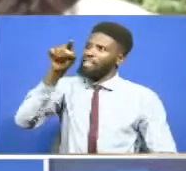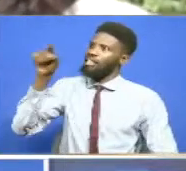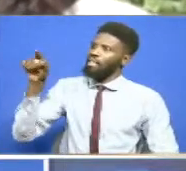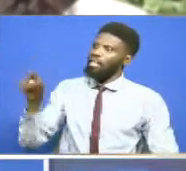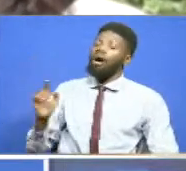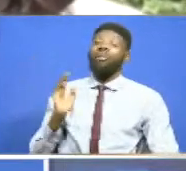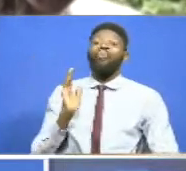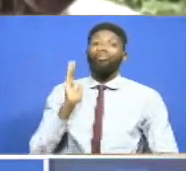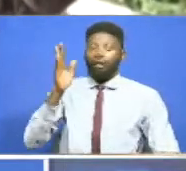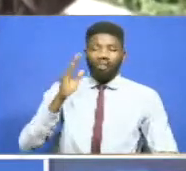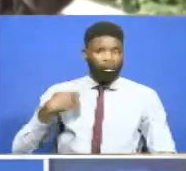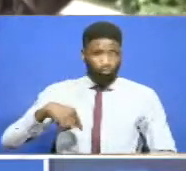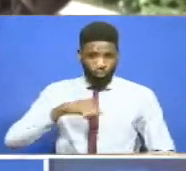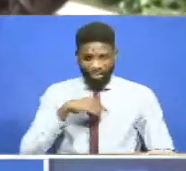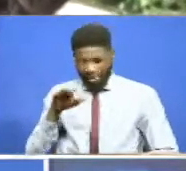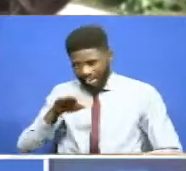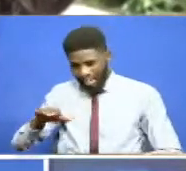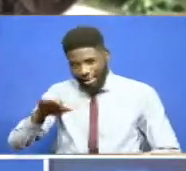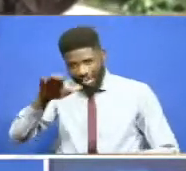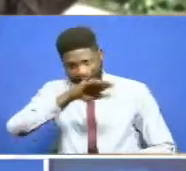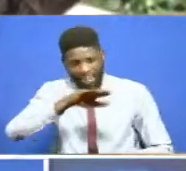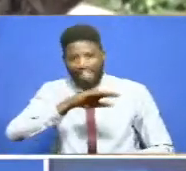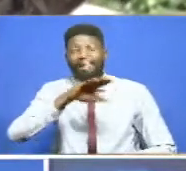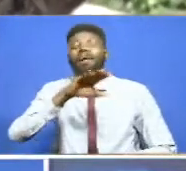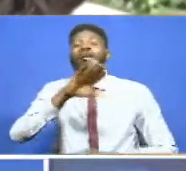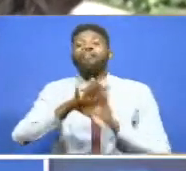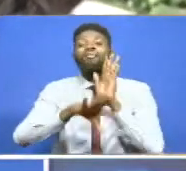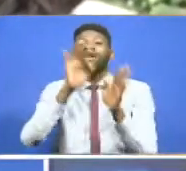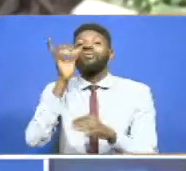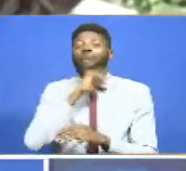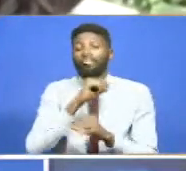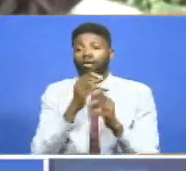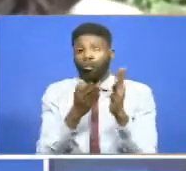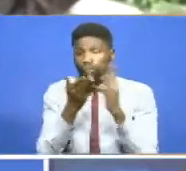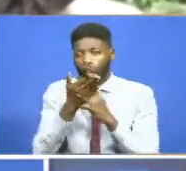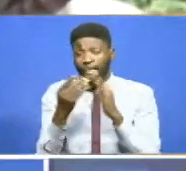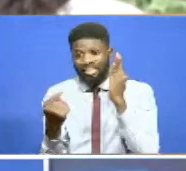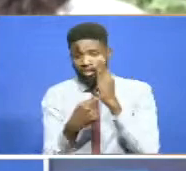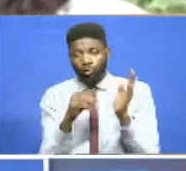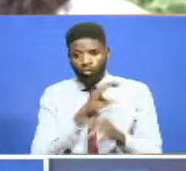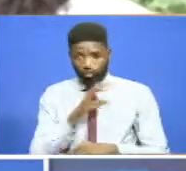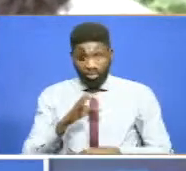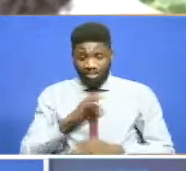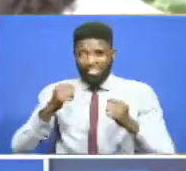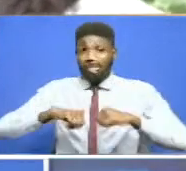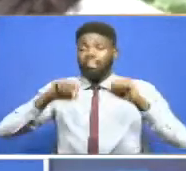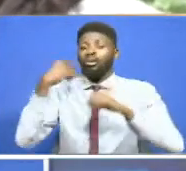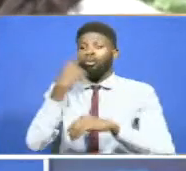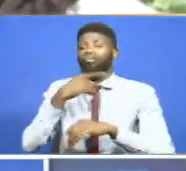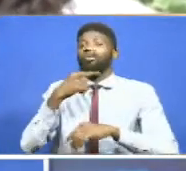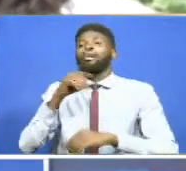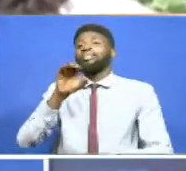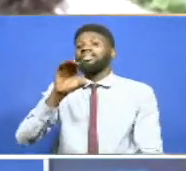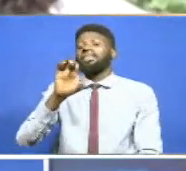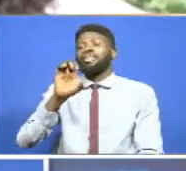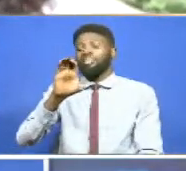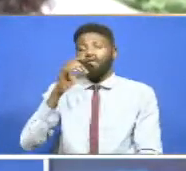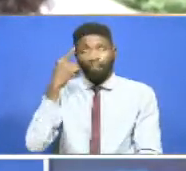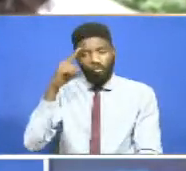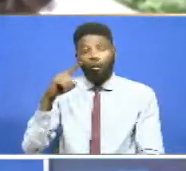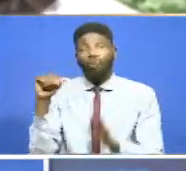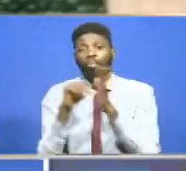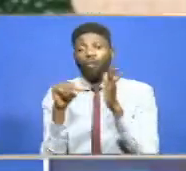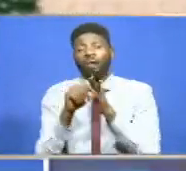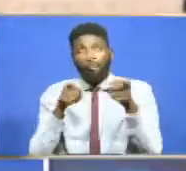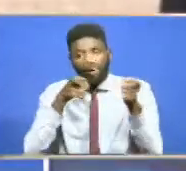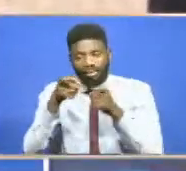map those areas through that technical committee that is chaired by the Chief Officer for Disaster Management, and we also have the County Secretary as a